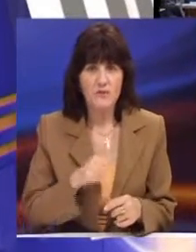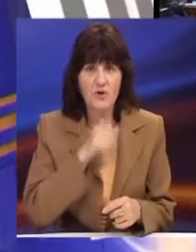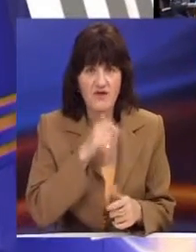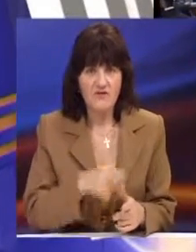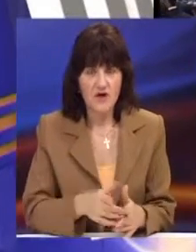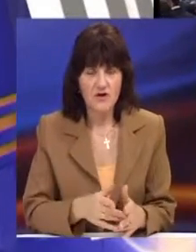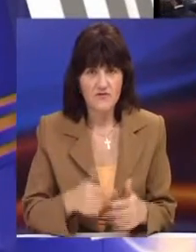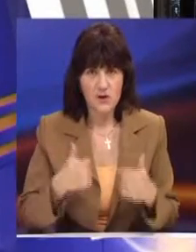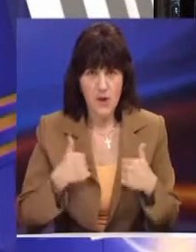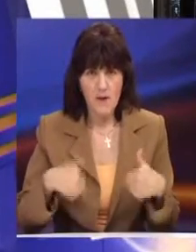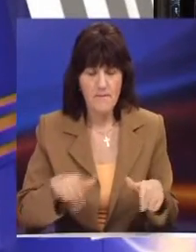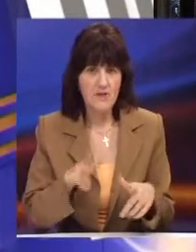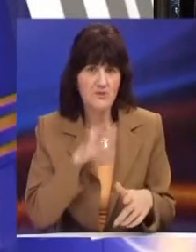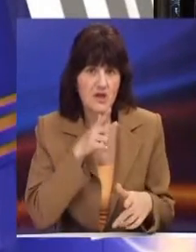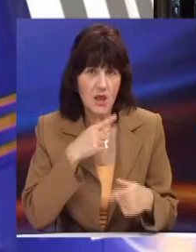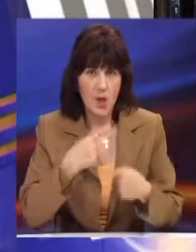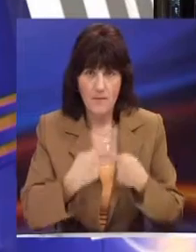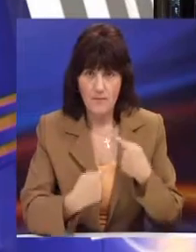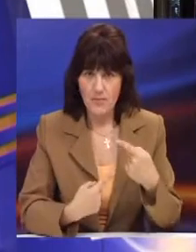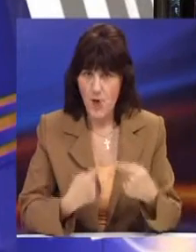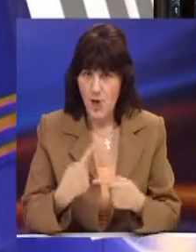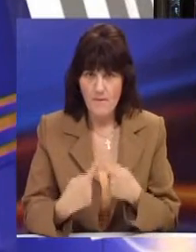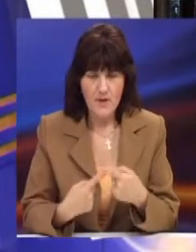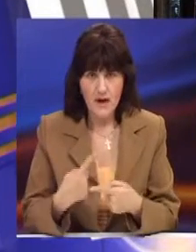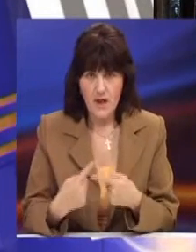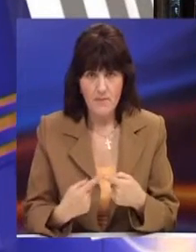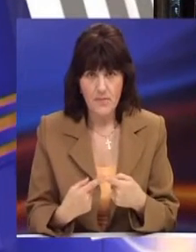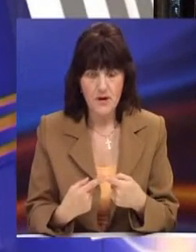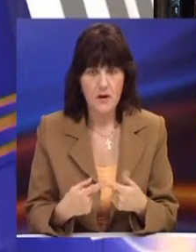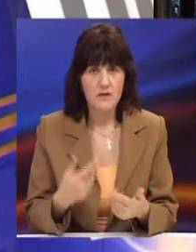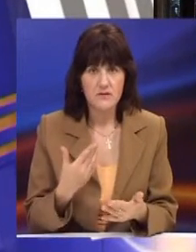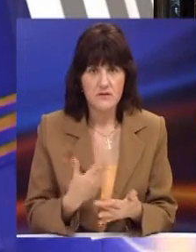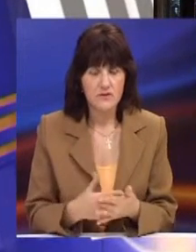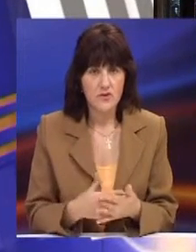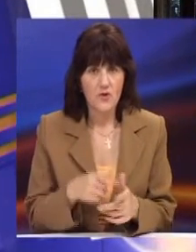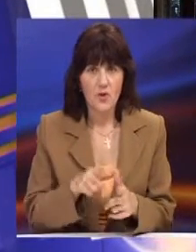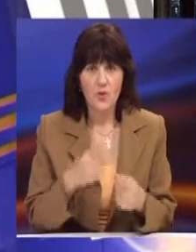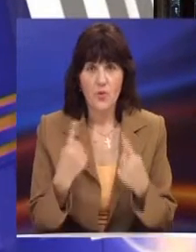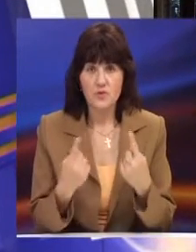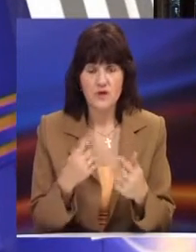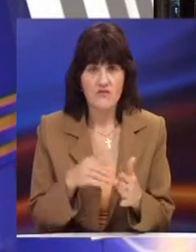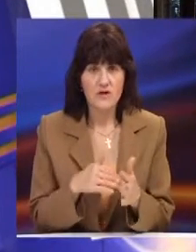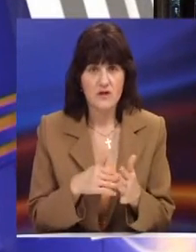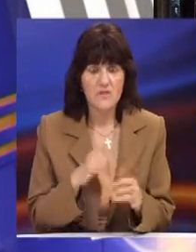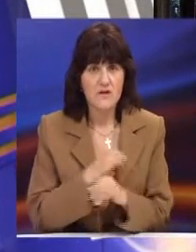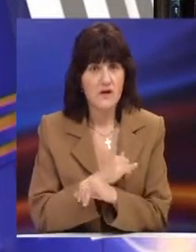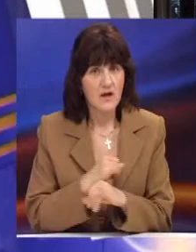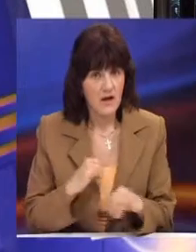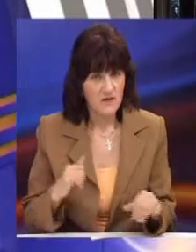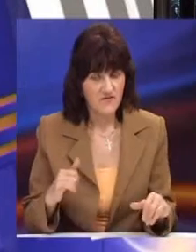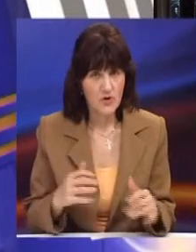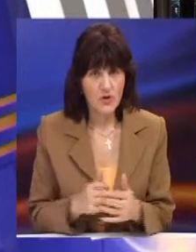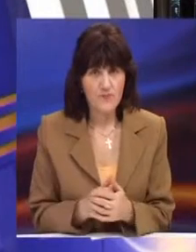Ivanković. Mi smo insistirali na promjenama. Jednostavno zato što polazimo od toga da su promjene uslov rasta, uslov